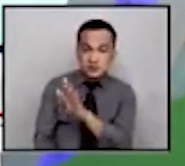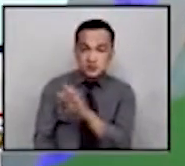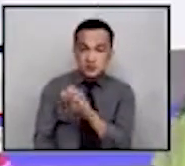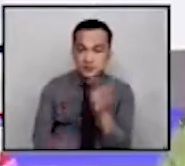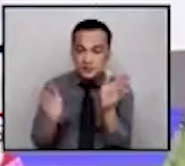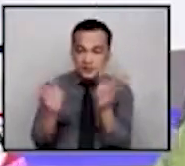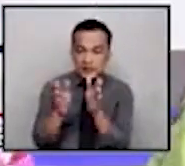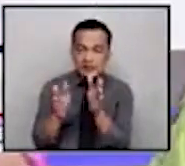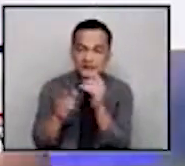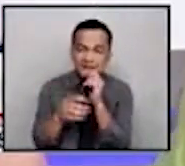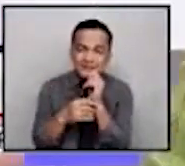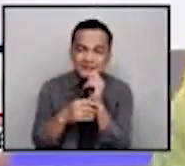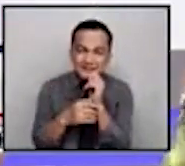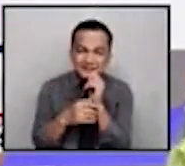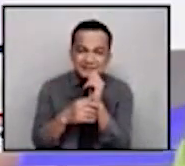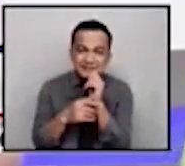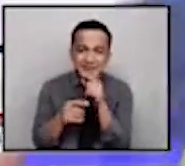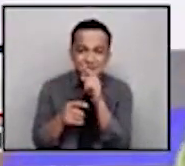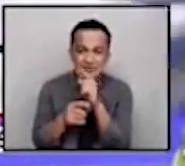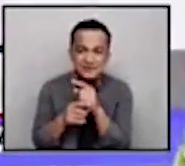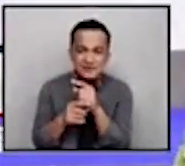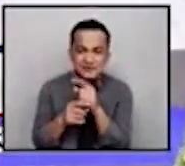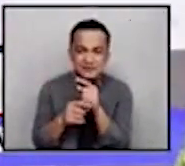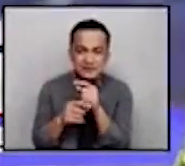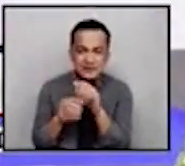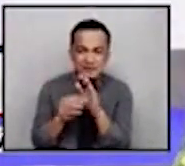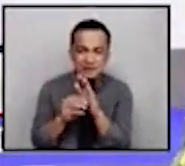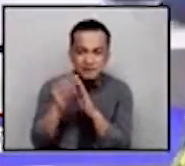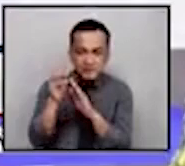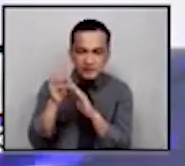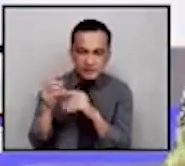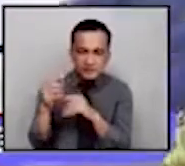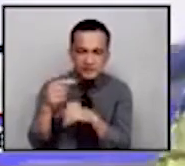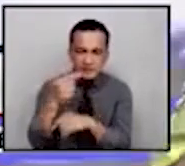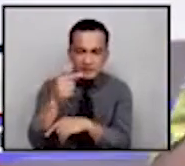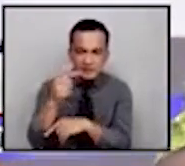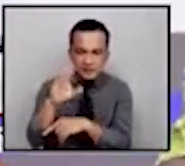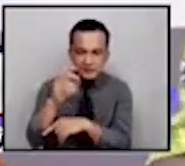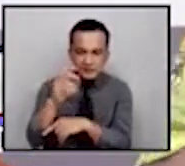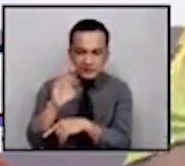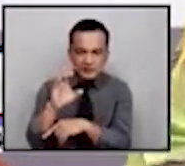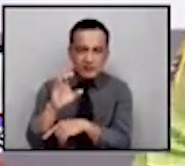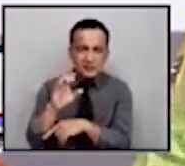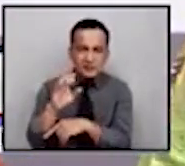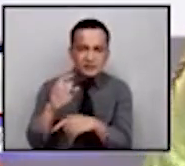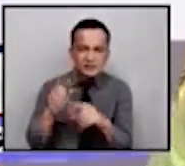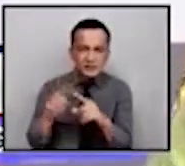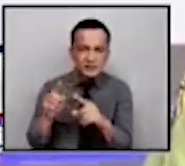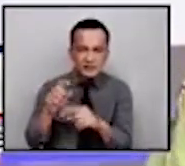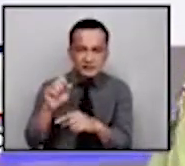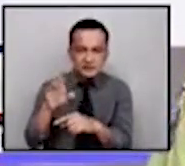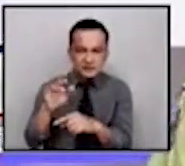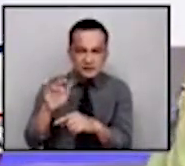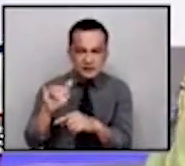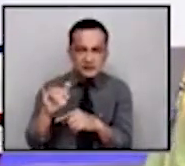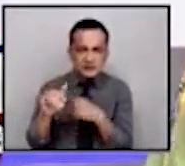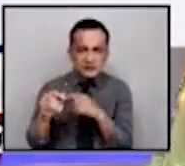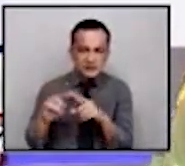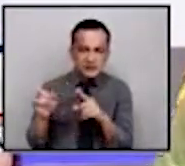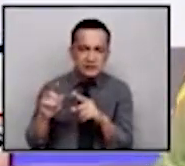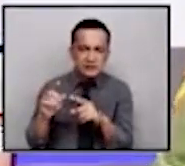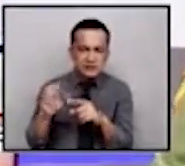Laki rin siya ng ganyang kalaki. Hindi. Ito, mature na siya. At tawag ito is green cheek conure. Ibang species. Ibang species naman to. Ito